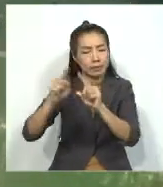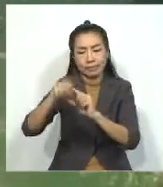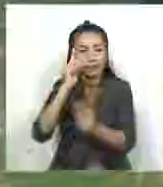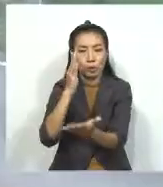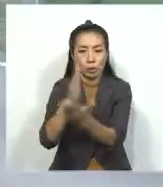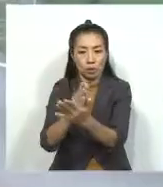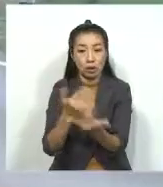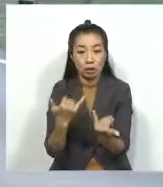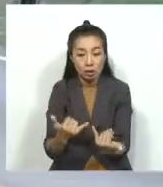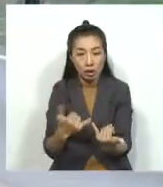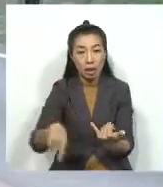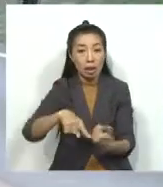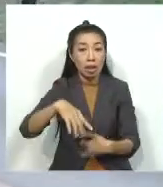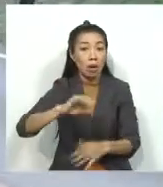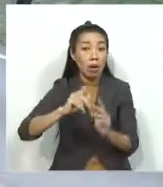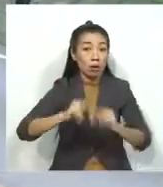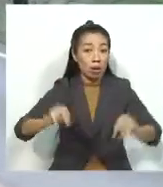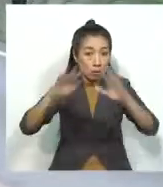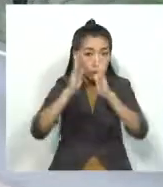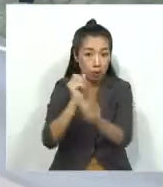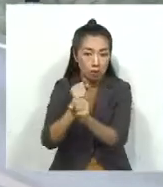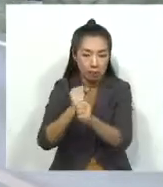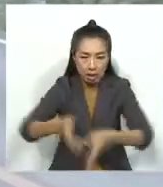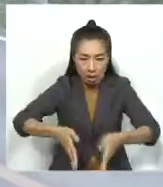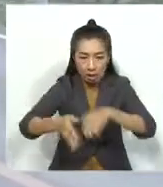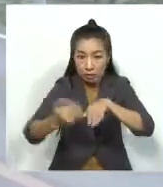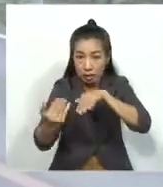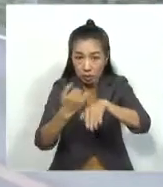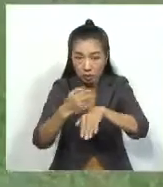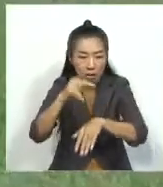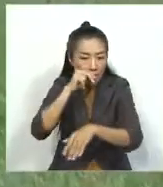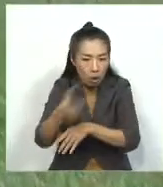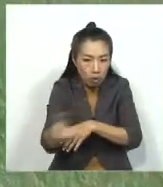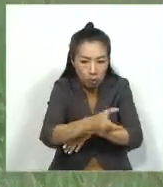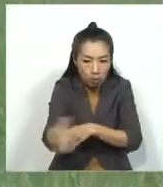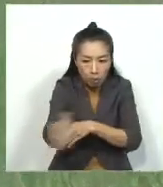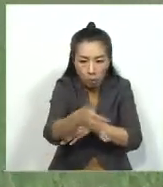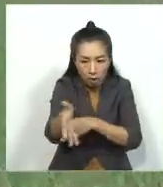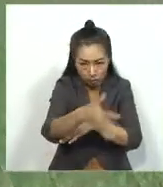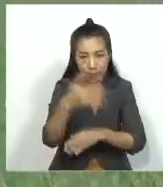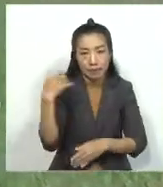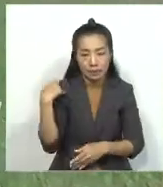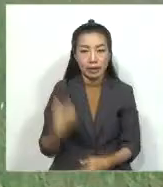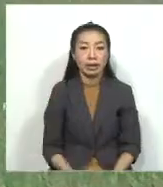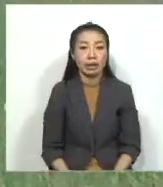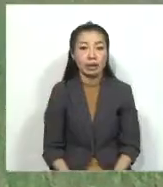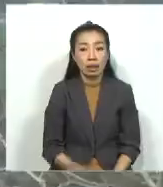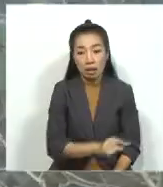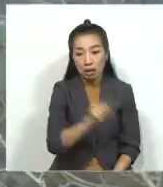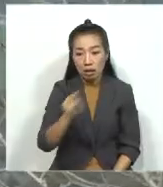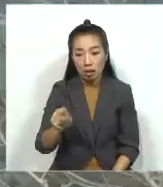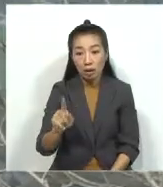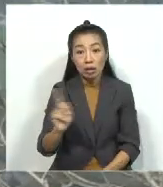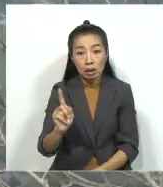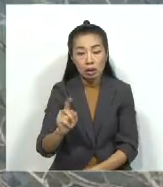ดก็มีการเร่งทำความสะอาดล้างถนนควบคุมการจราจรเพื่อลดปัญหาอีกหนึ่งจังหวัดที่ผู้สื่อข่าวของเรา